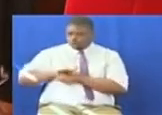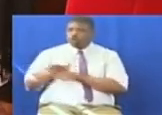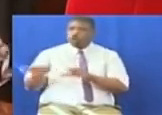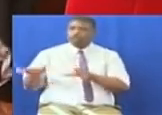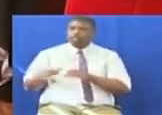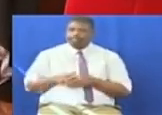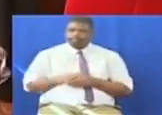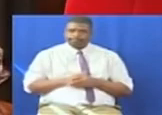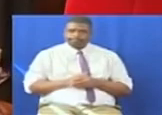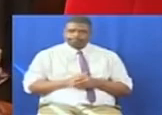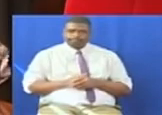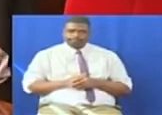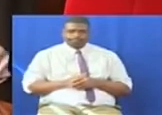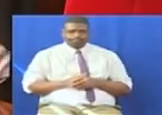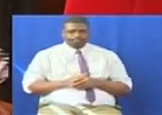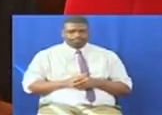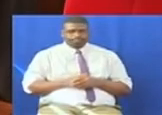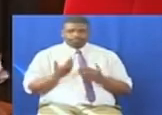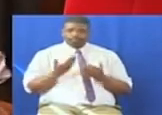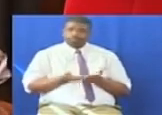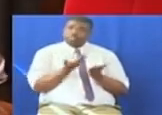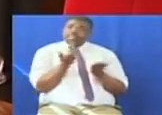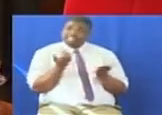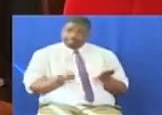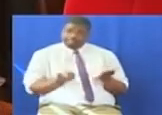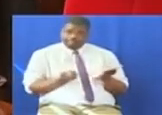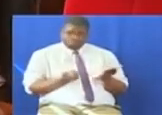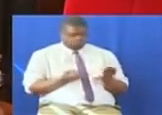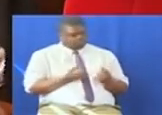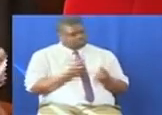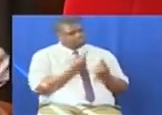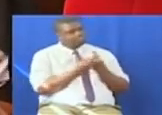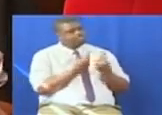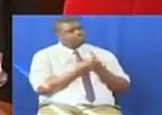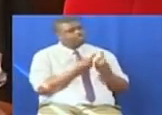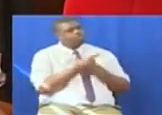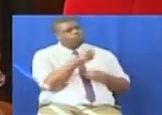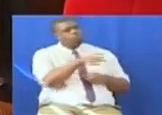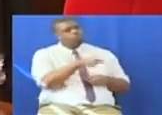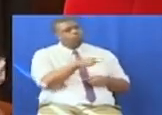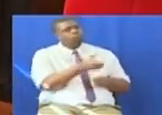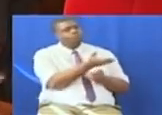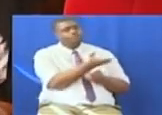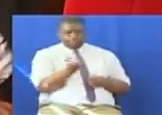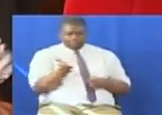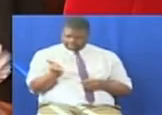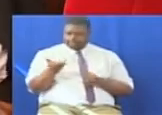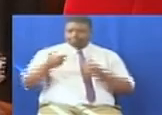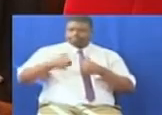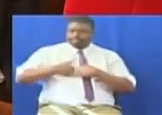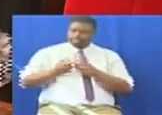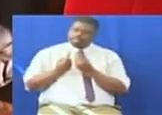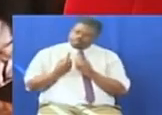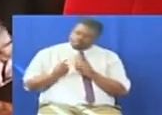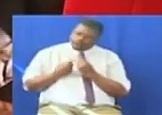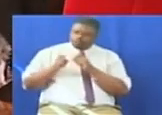corona. Sababu hizo zimeweza kutajwa pengine na waheshimiwa wengine hapa, lakini mimi nitazitaja kwa namna tofauti au nitaeleza